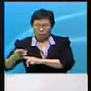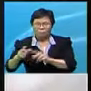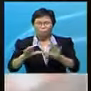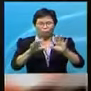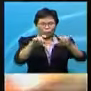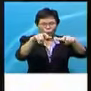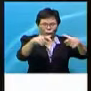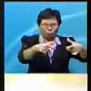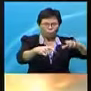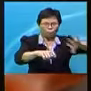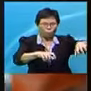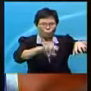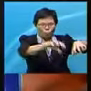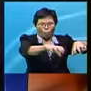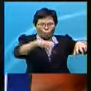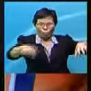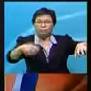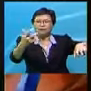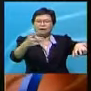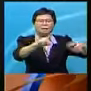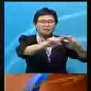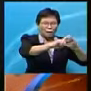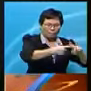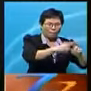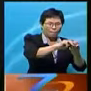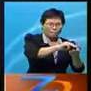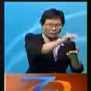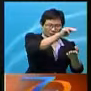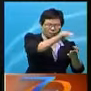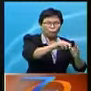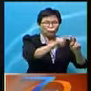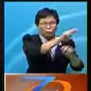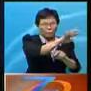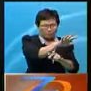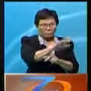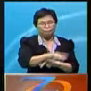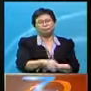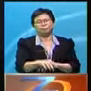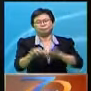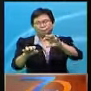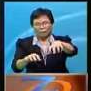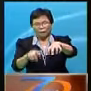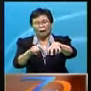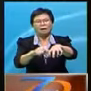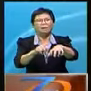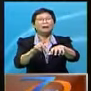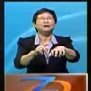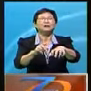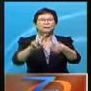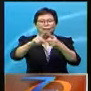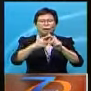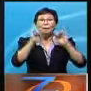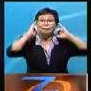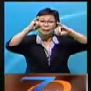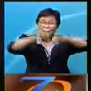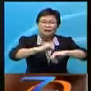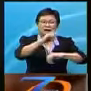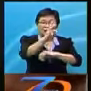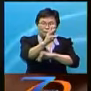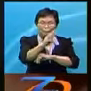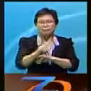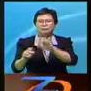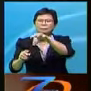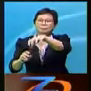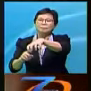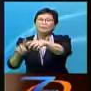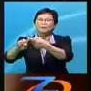dikategorikan kepada tiga iaitu sahabat maktab seramai 25 orang, sahabat ibadat ada 6 orang dan sahabat